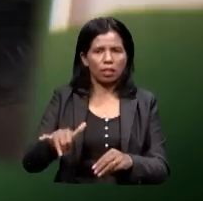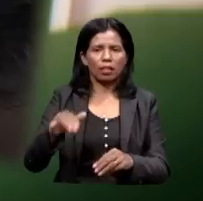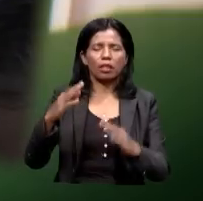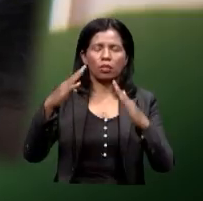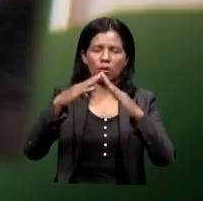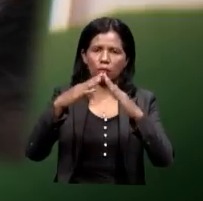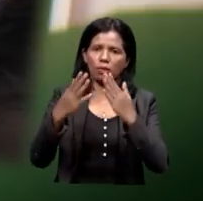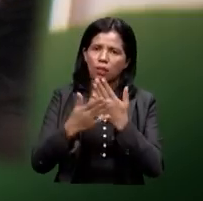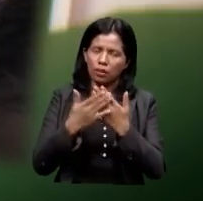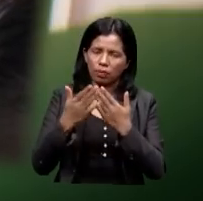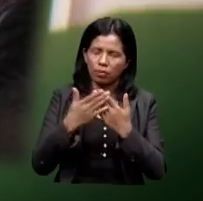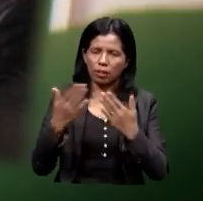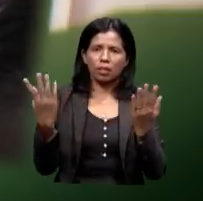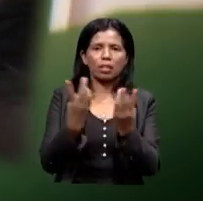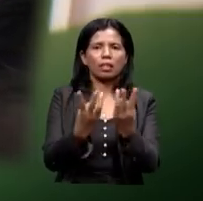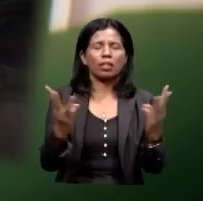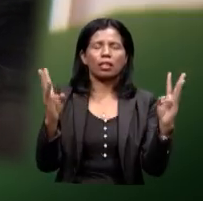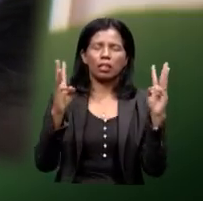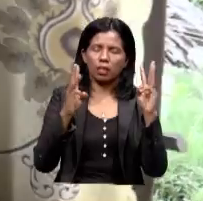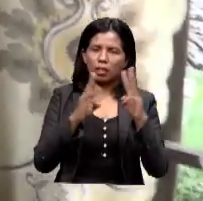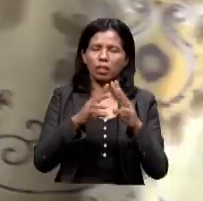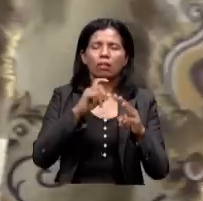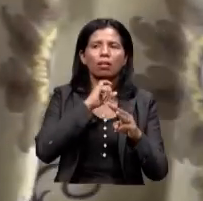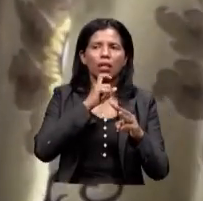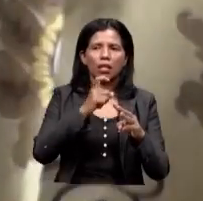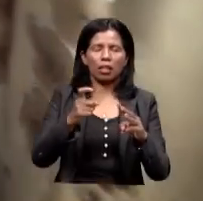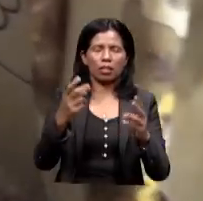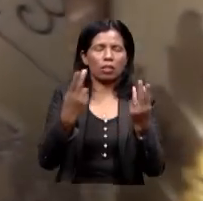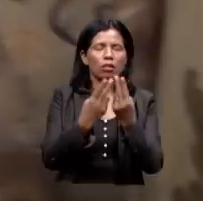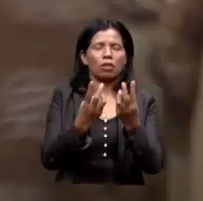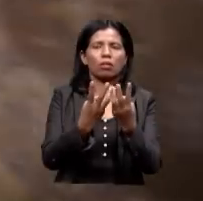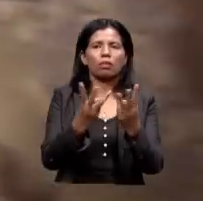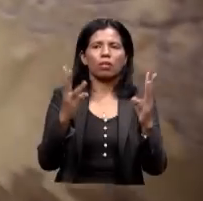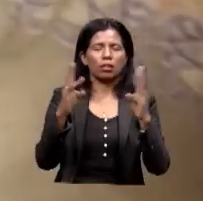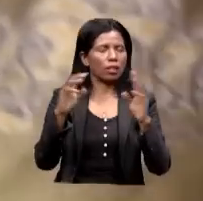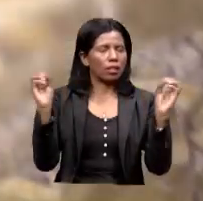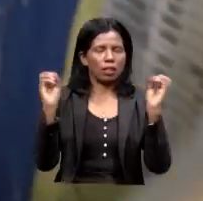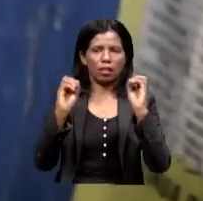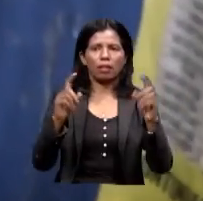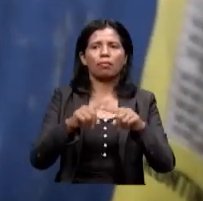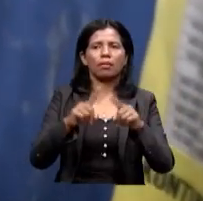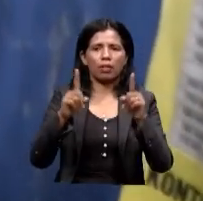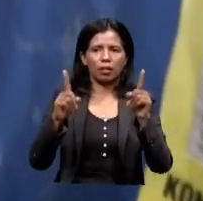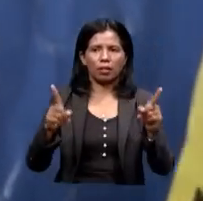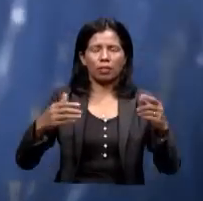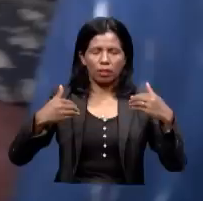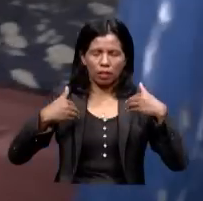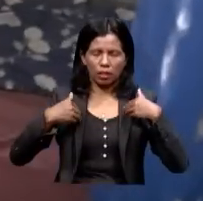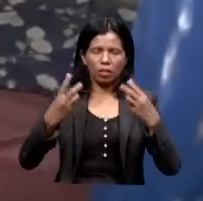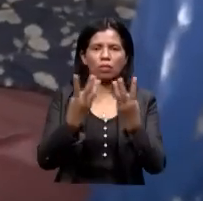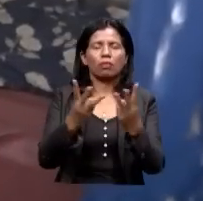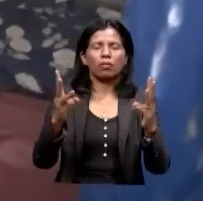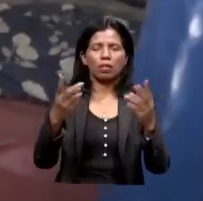ida nebe diding ho kaleng no kwarto ida. La ia sala visita may be ia kwarto ida